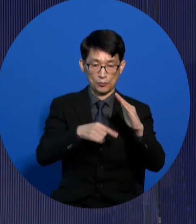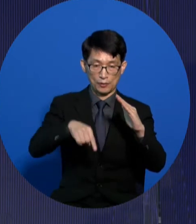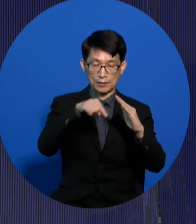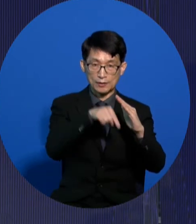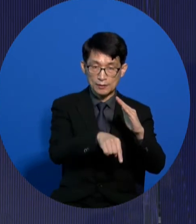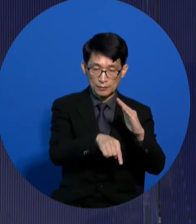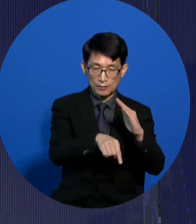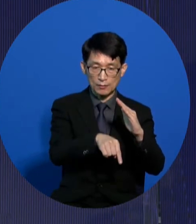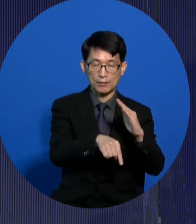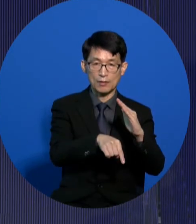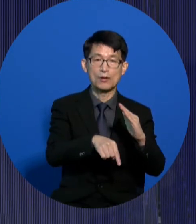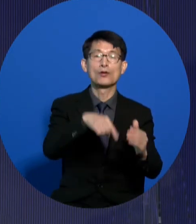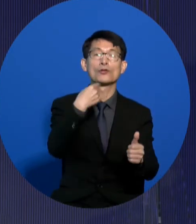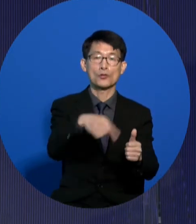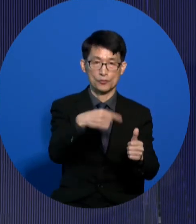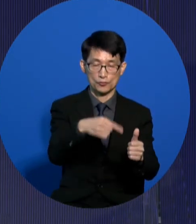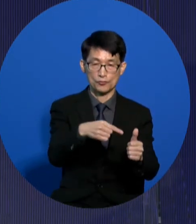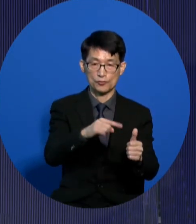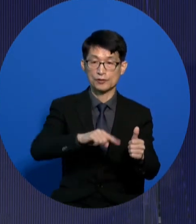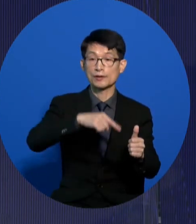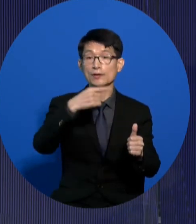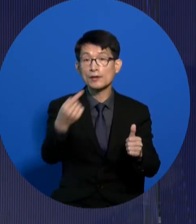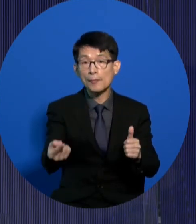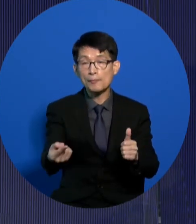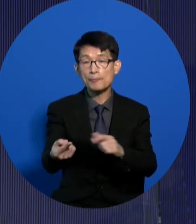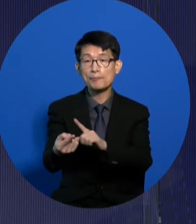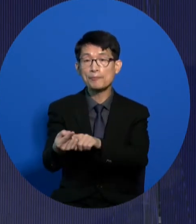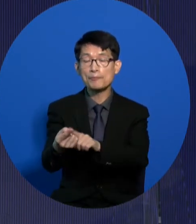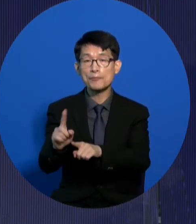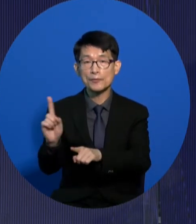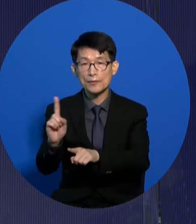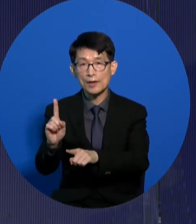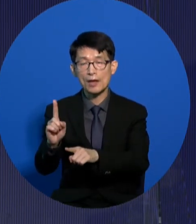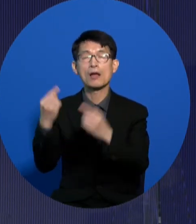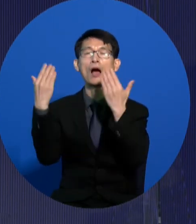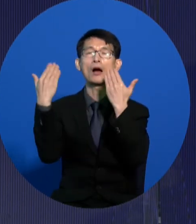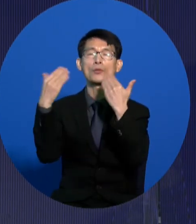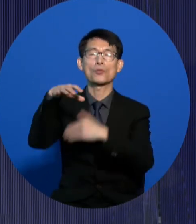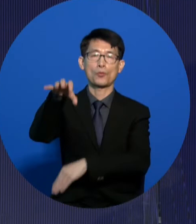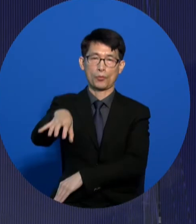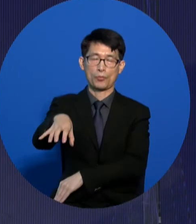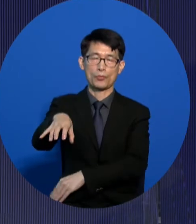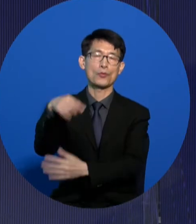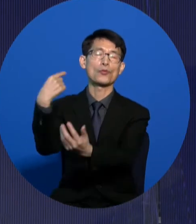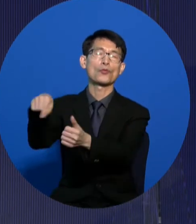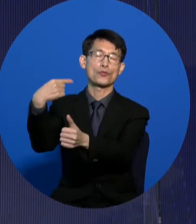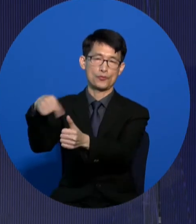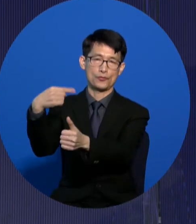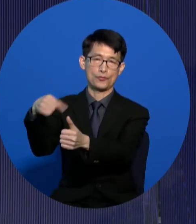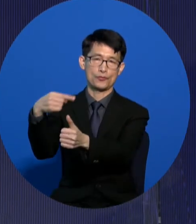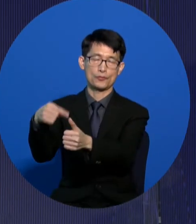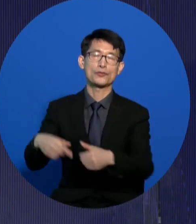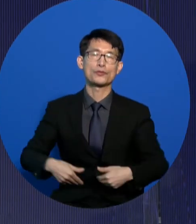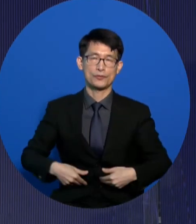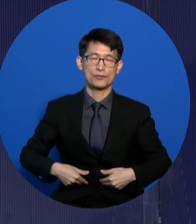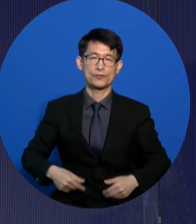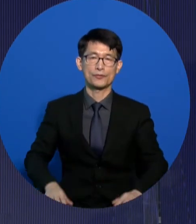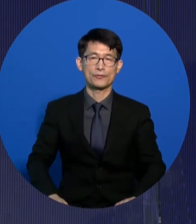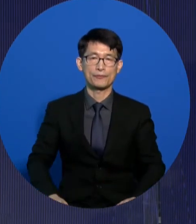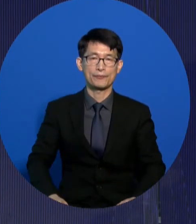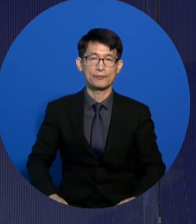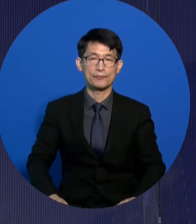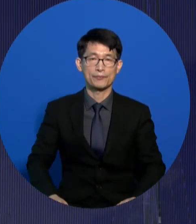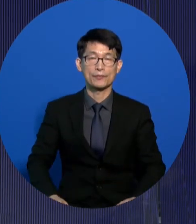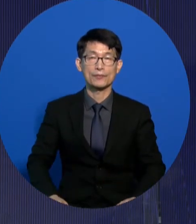다음 번으로 나가는 가장 기초적인 사회가 바로 학교라는 그러한 사회인데, 이 학교